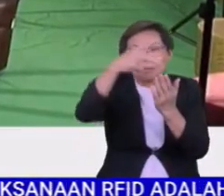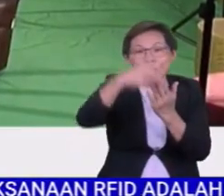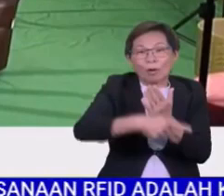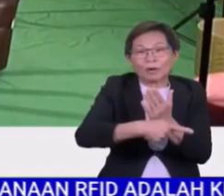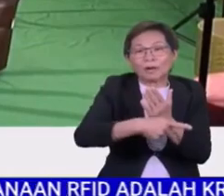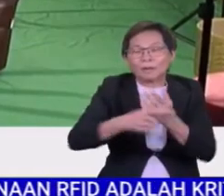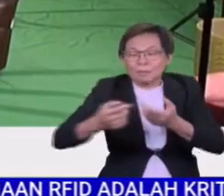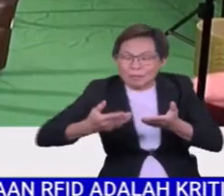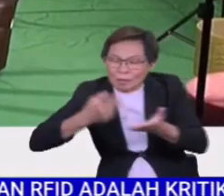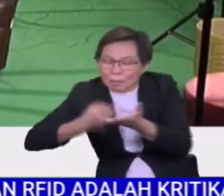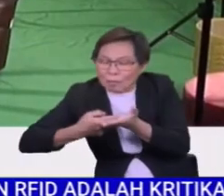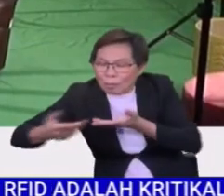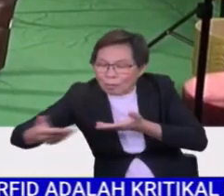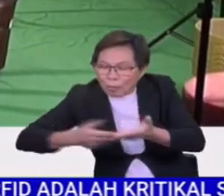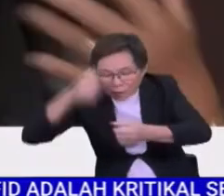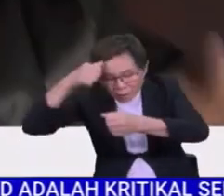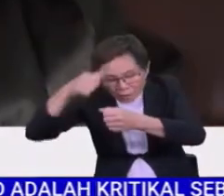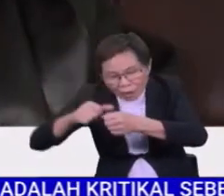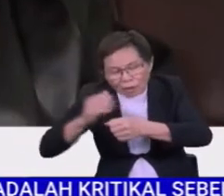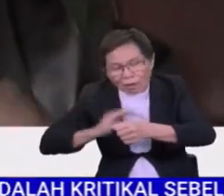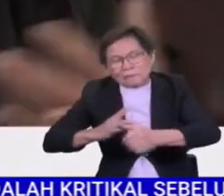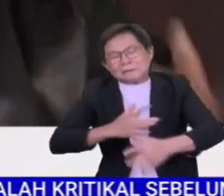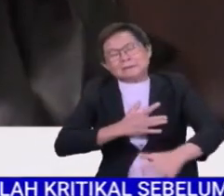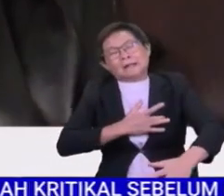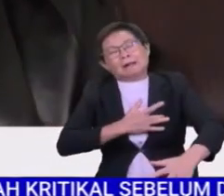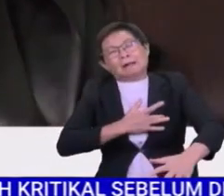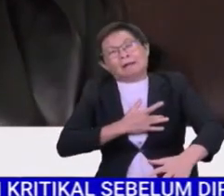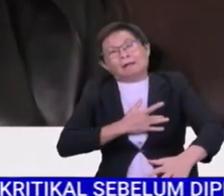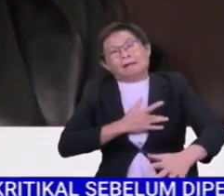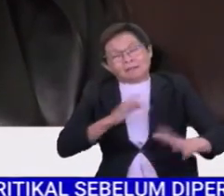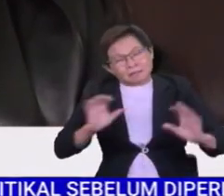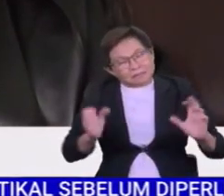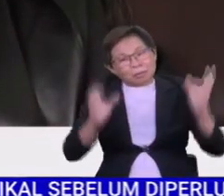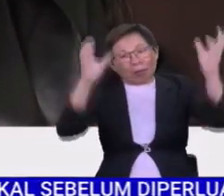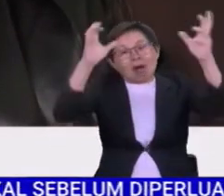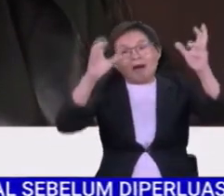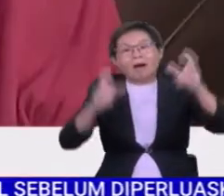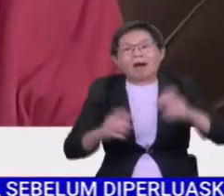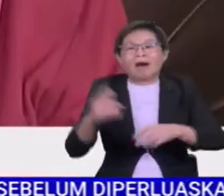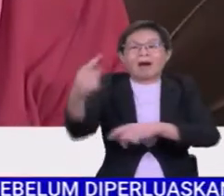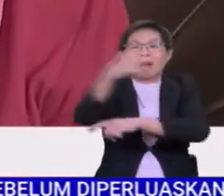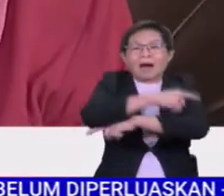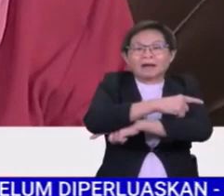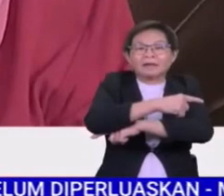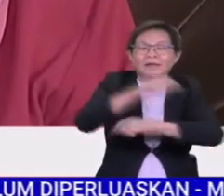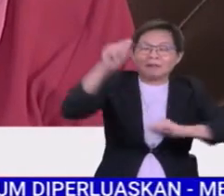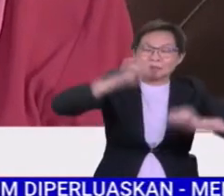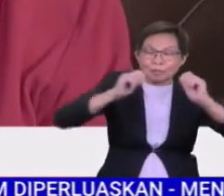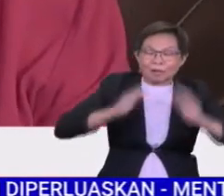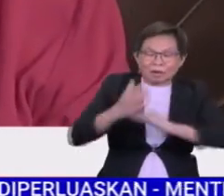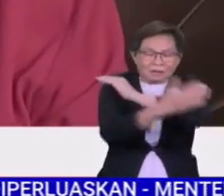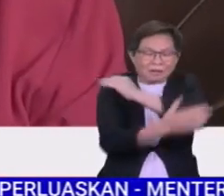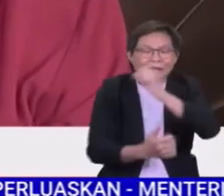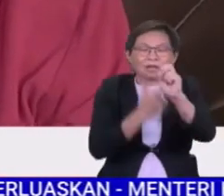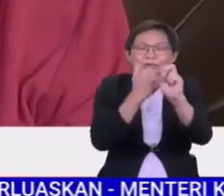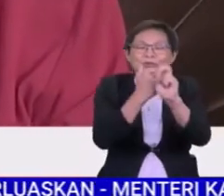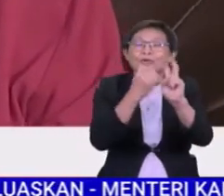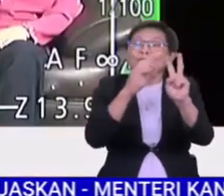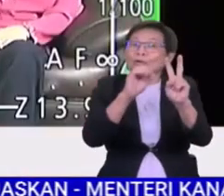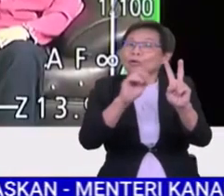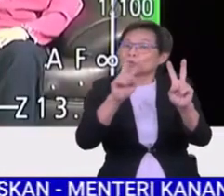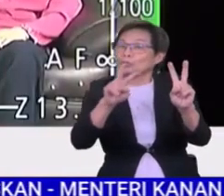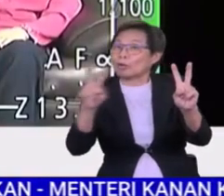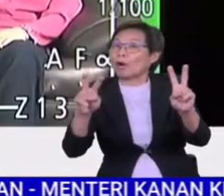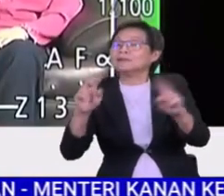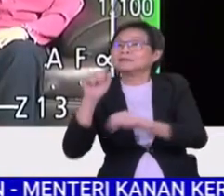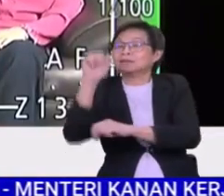bual bicara kenangan lalu mengusik jiwa Sempena hari seniman negara peringkat negeri Sabah 2022 sementara itu